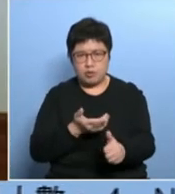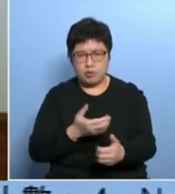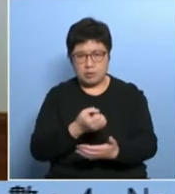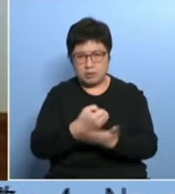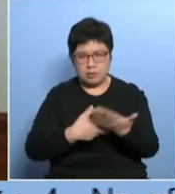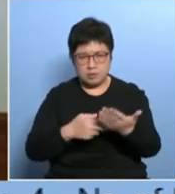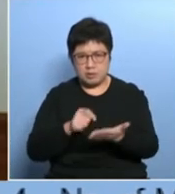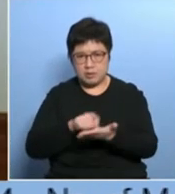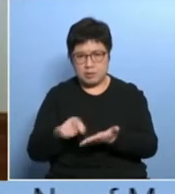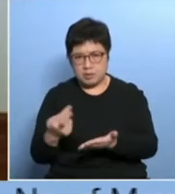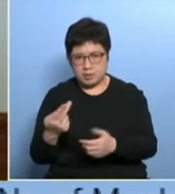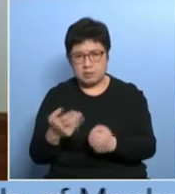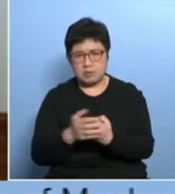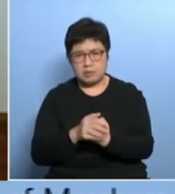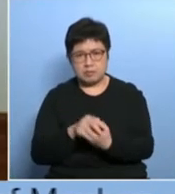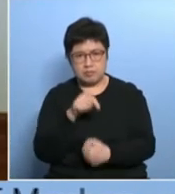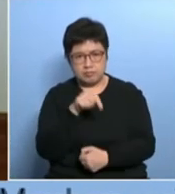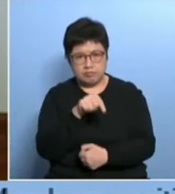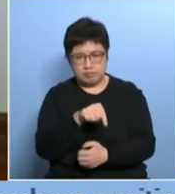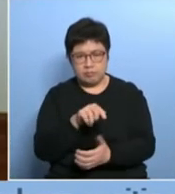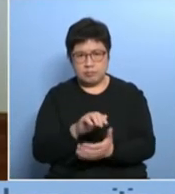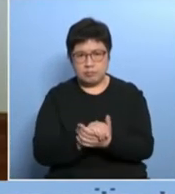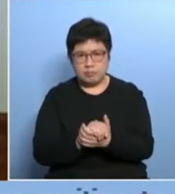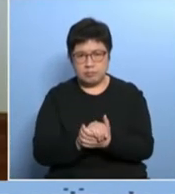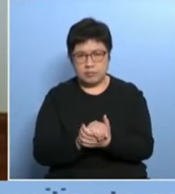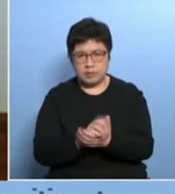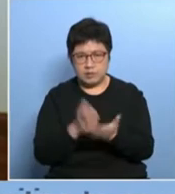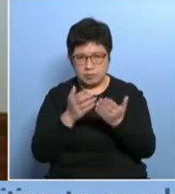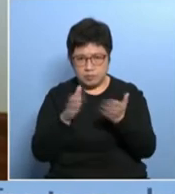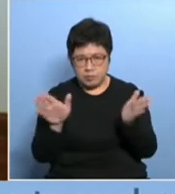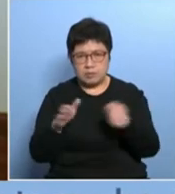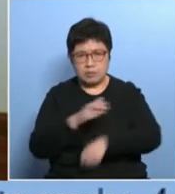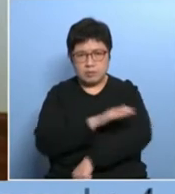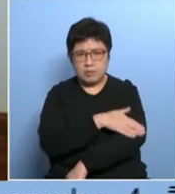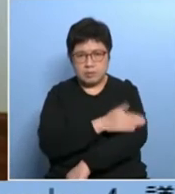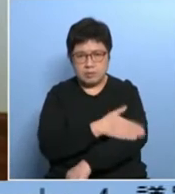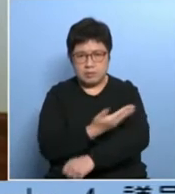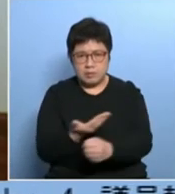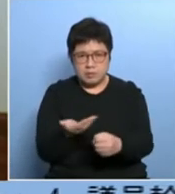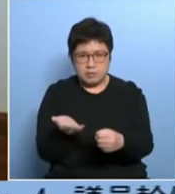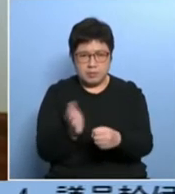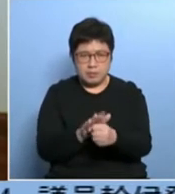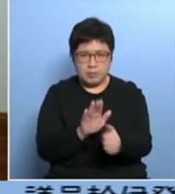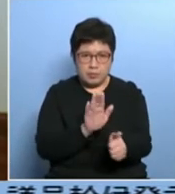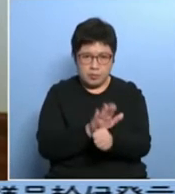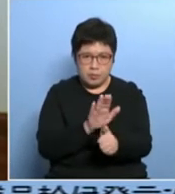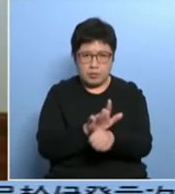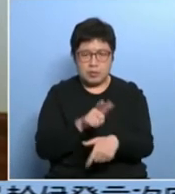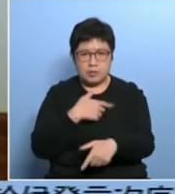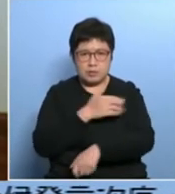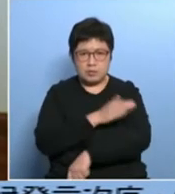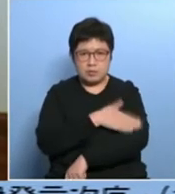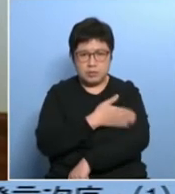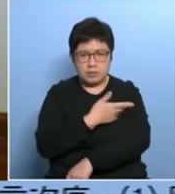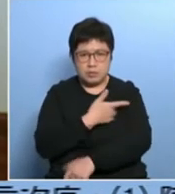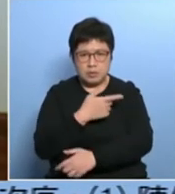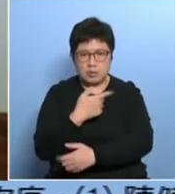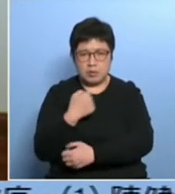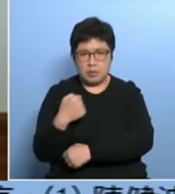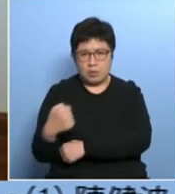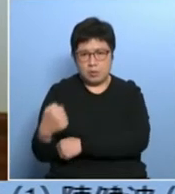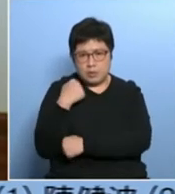無疑問，此條例草案能擴大僱員補償範圍，至僱員在超強